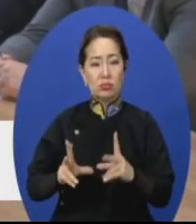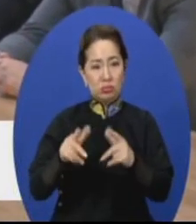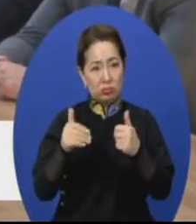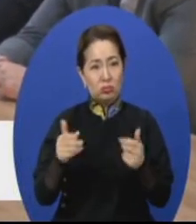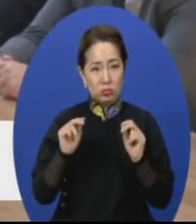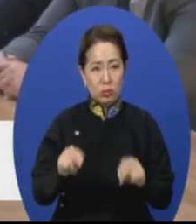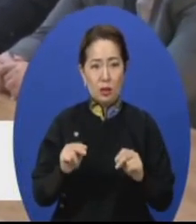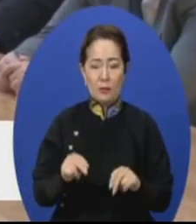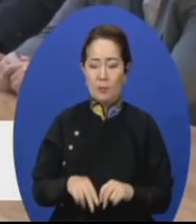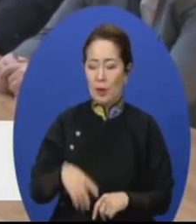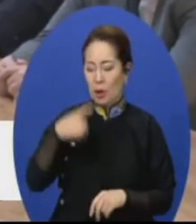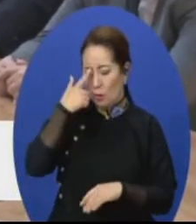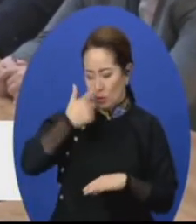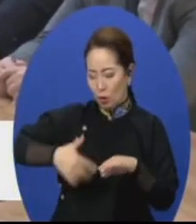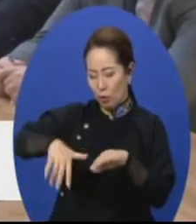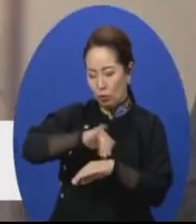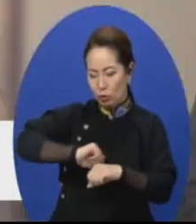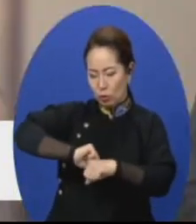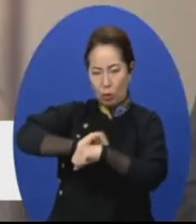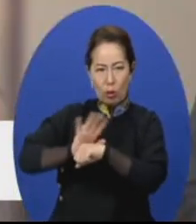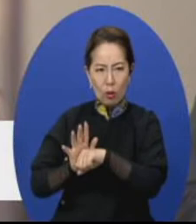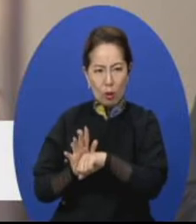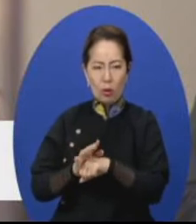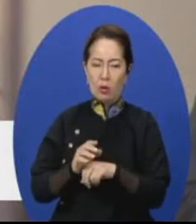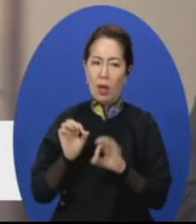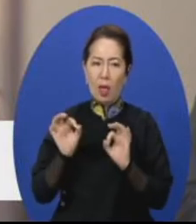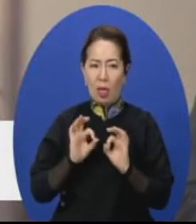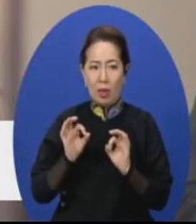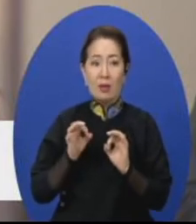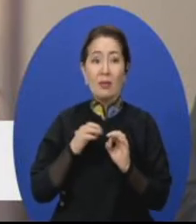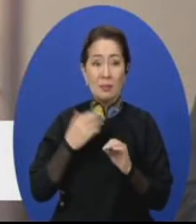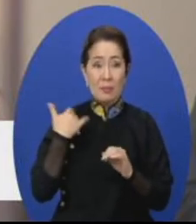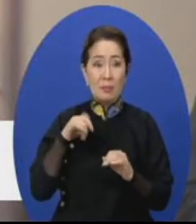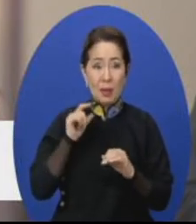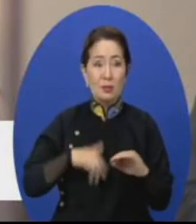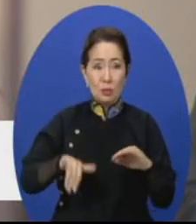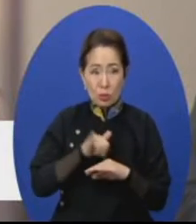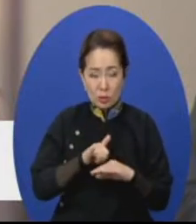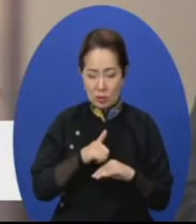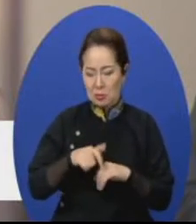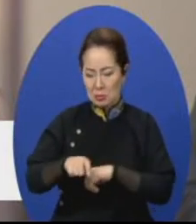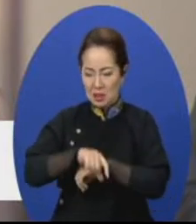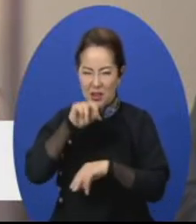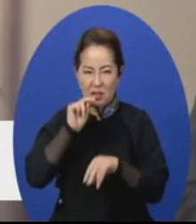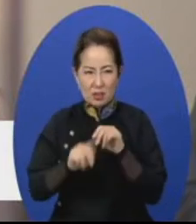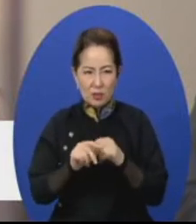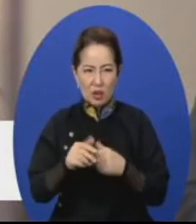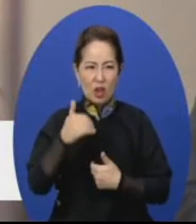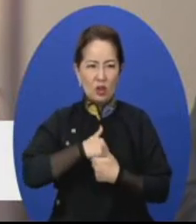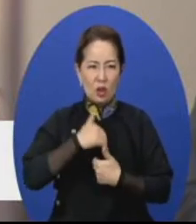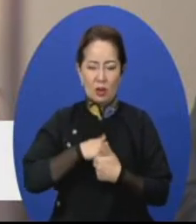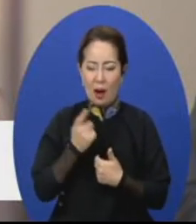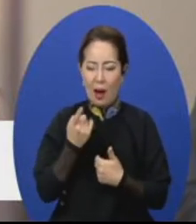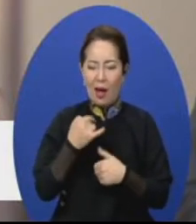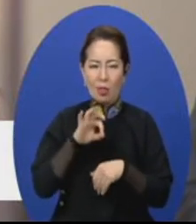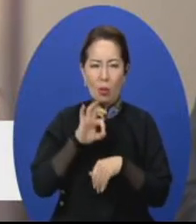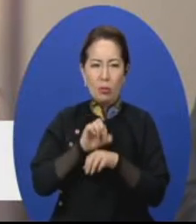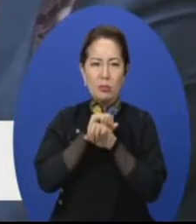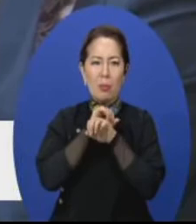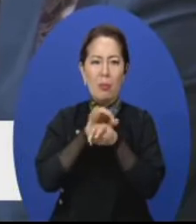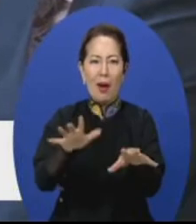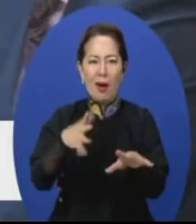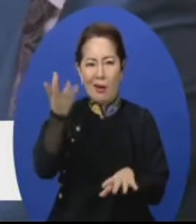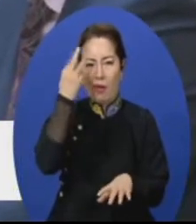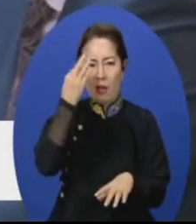дотооддоо коронавирусын халдварыг алдаагүй цөөн орны нэг болж үлдсэн. Ерөнхий сайд мэрэгжлийн хяналтын тоглолцох үүрээ халдварыг дотооддоо алдахгүй төлөө